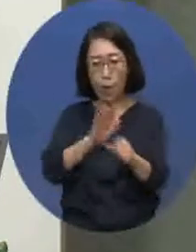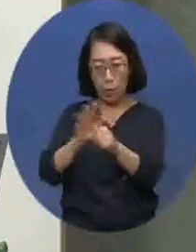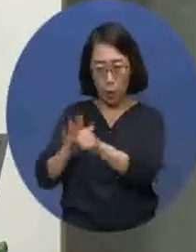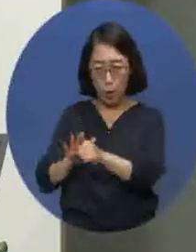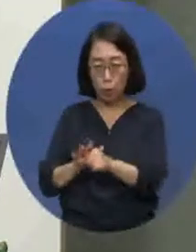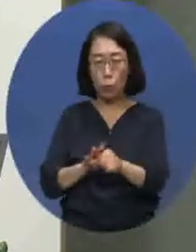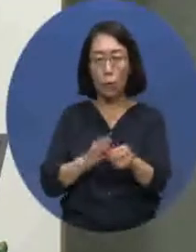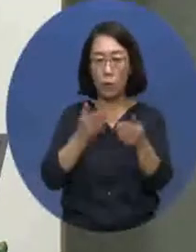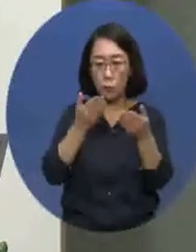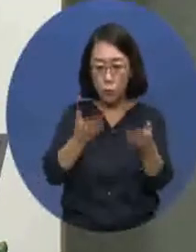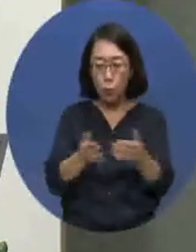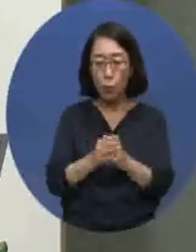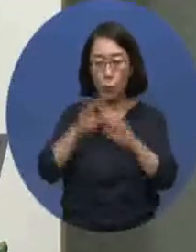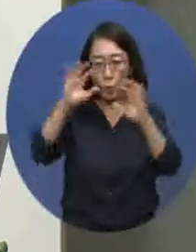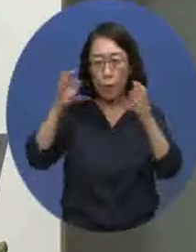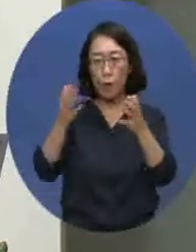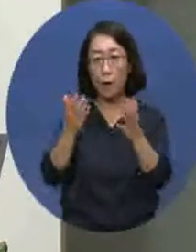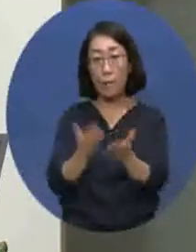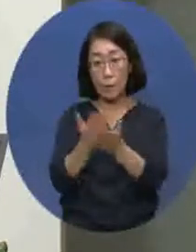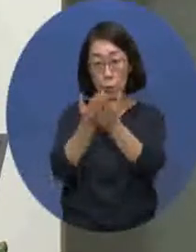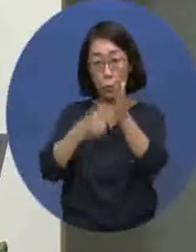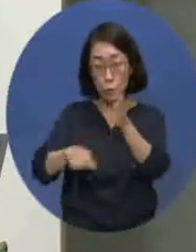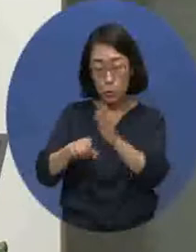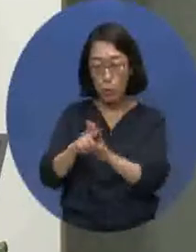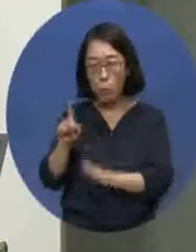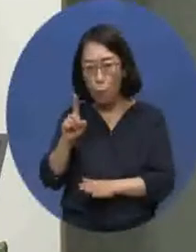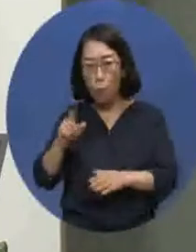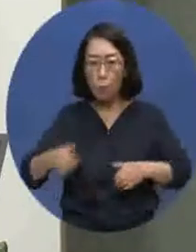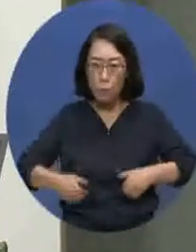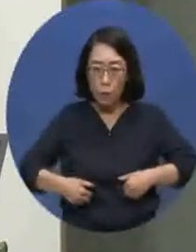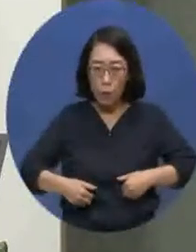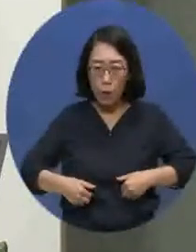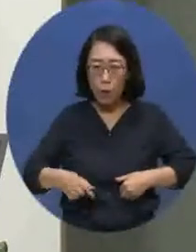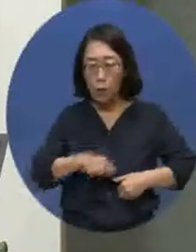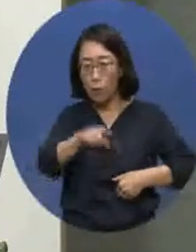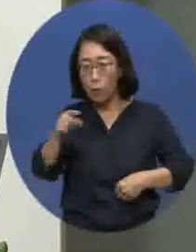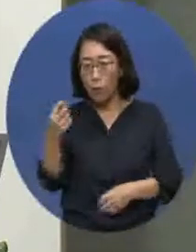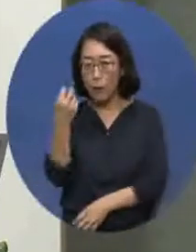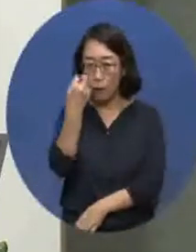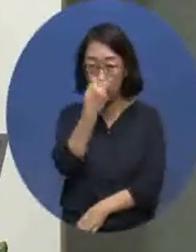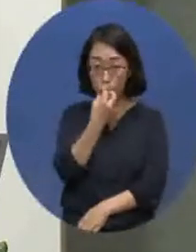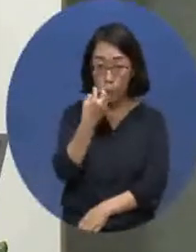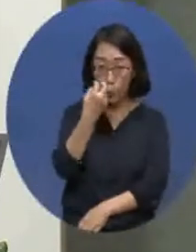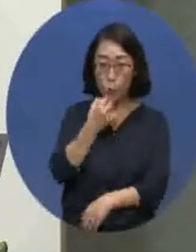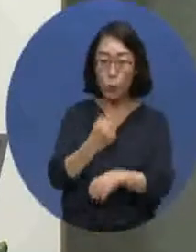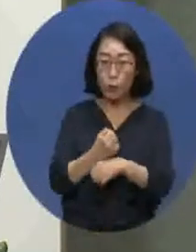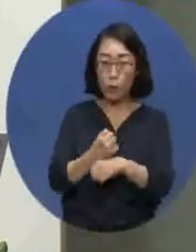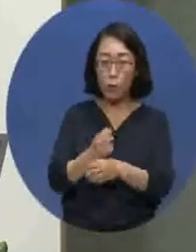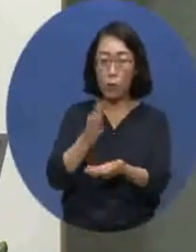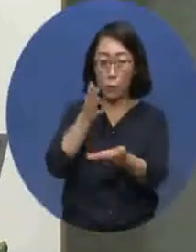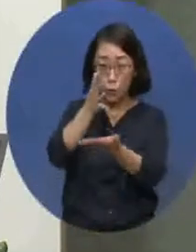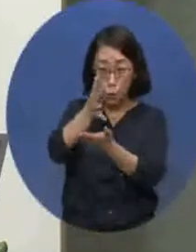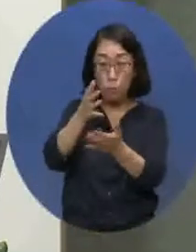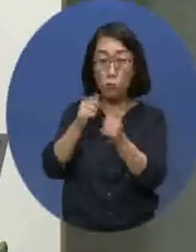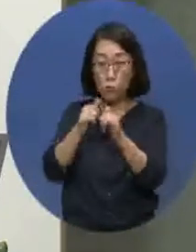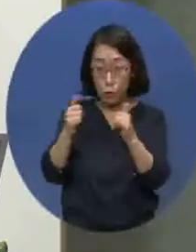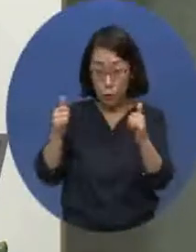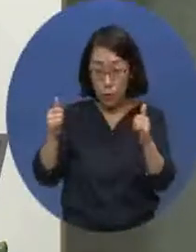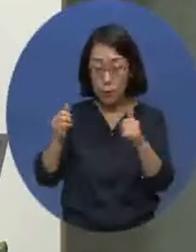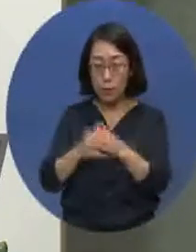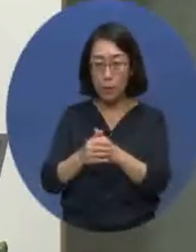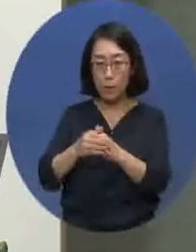무엇이 필요한가 그런 것을 원천적으로 잘 검토해서 전문적인 전문가들이